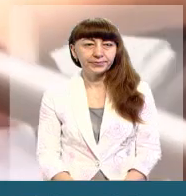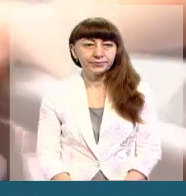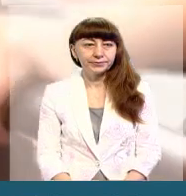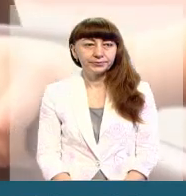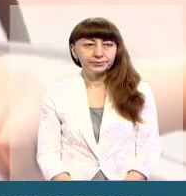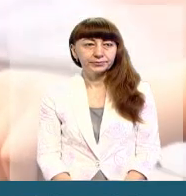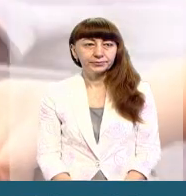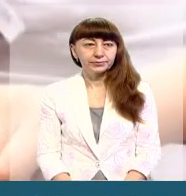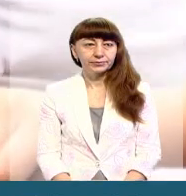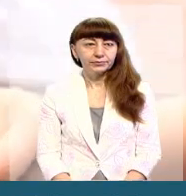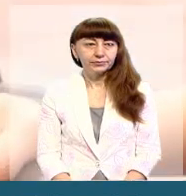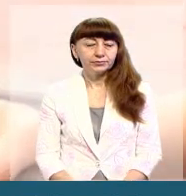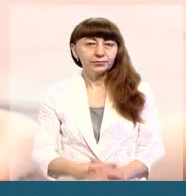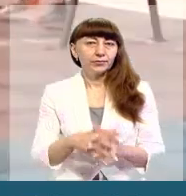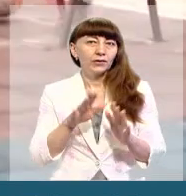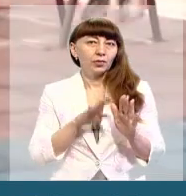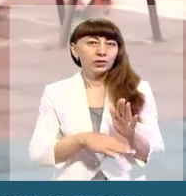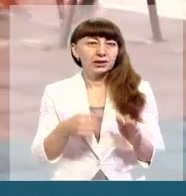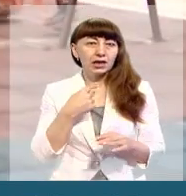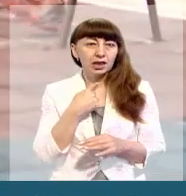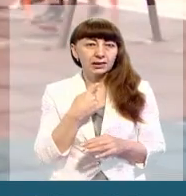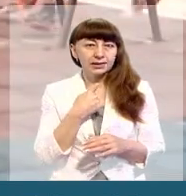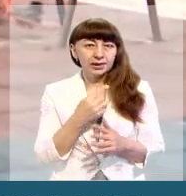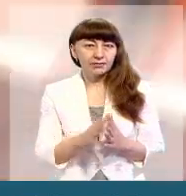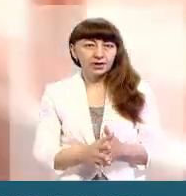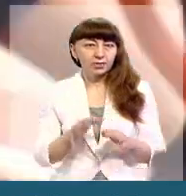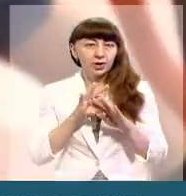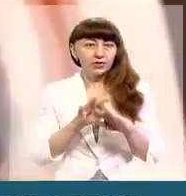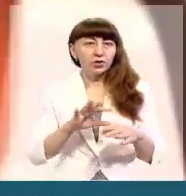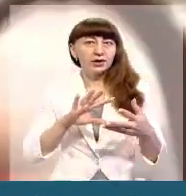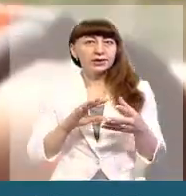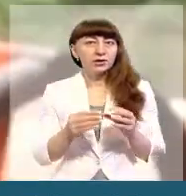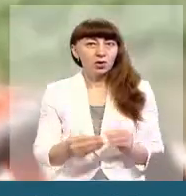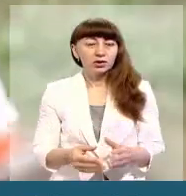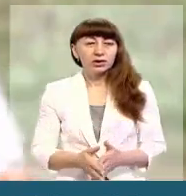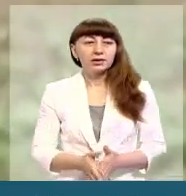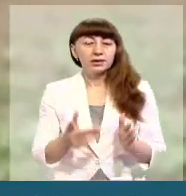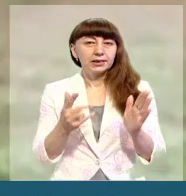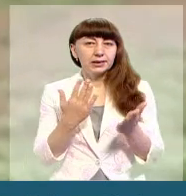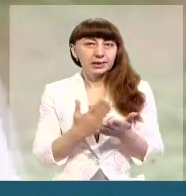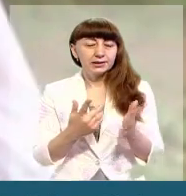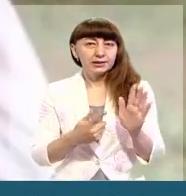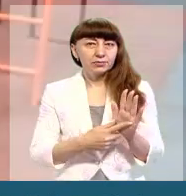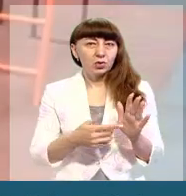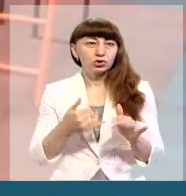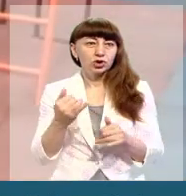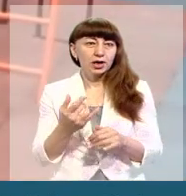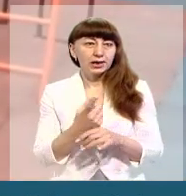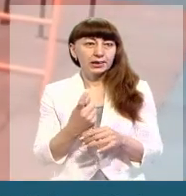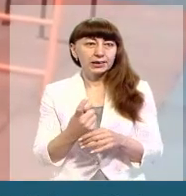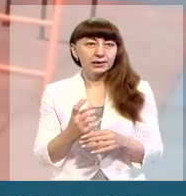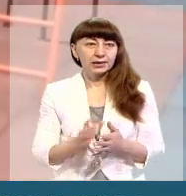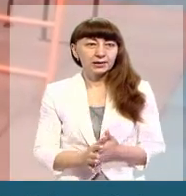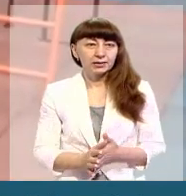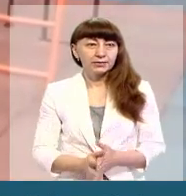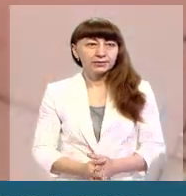соң қорытындыланады. 7-ші қадам қабылданған ұсыныстарды жинақтаса, соңғы кезеңде жобалар іске асырыла бастайды. Гүлім Қажымқызы, Әлібек